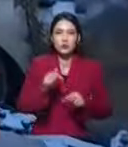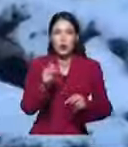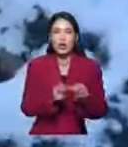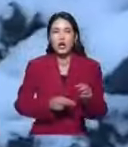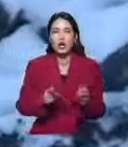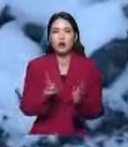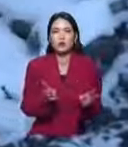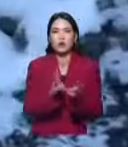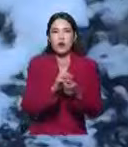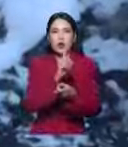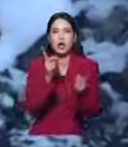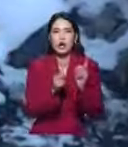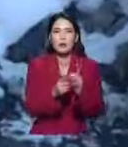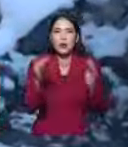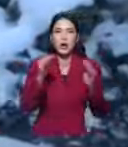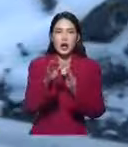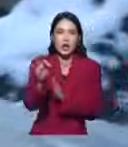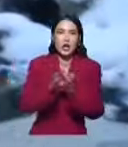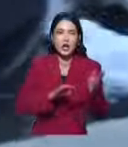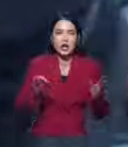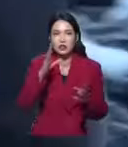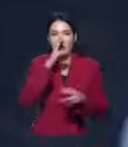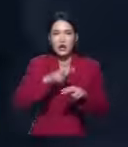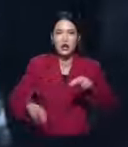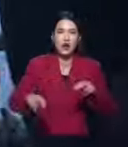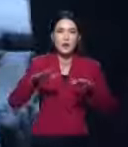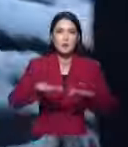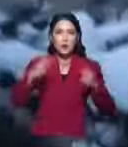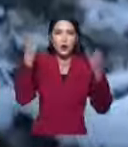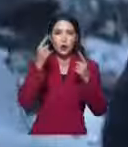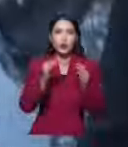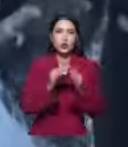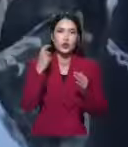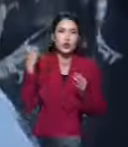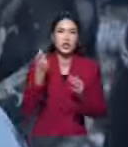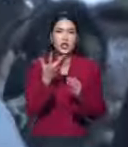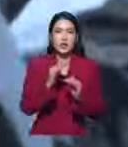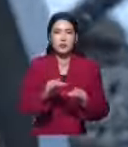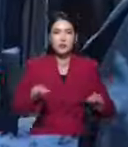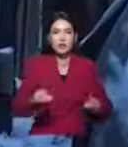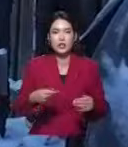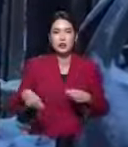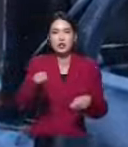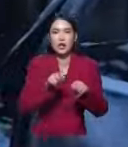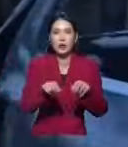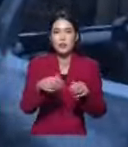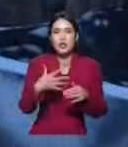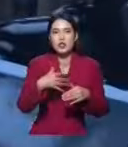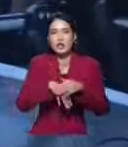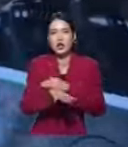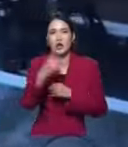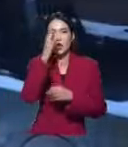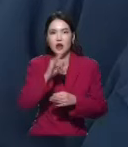отқа ораныпты. Баспанасының бір сәтте жалын құшағында қалған білген үй иелері бес баласын көрпеге орап терезеден шығып бас